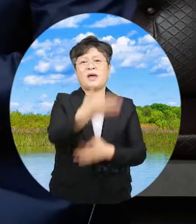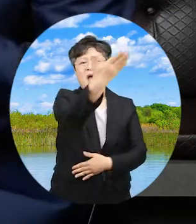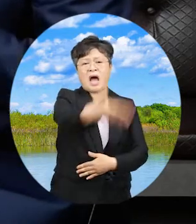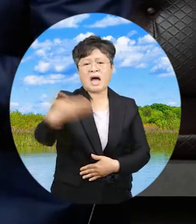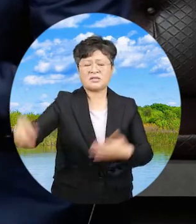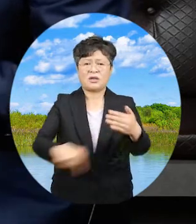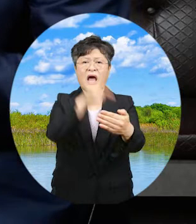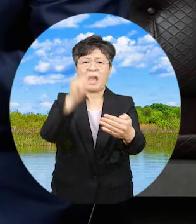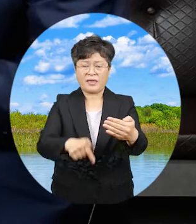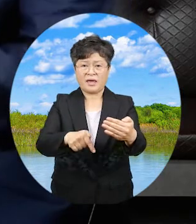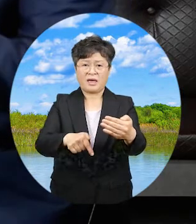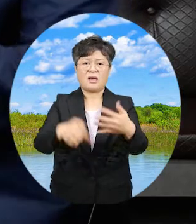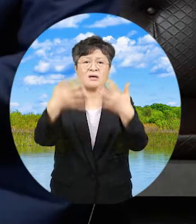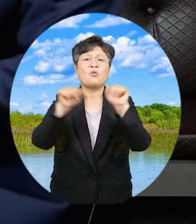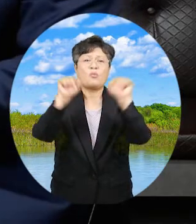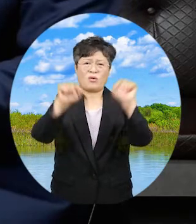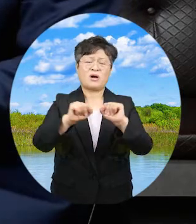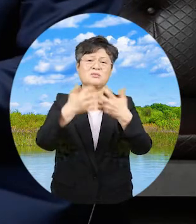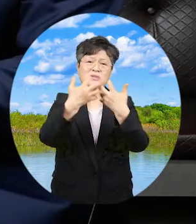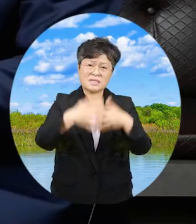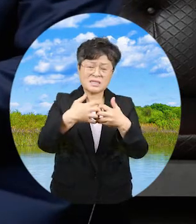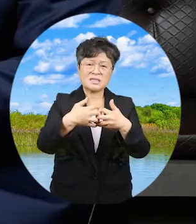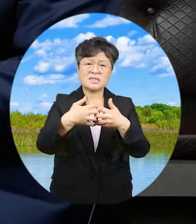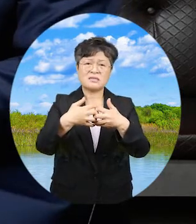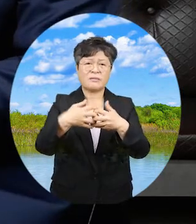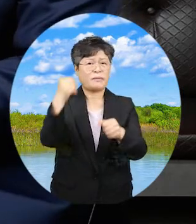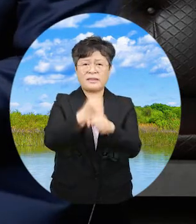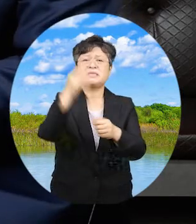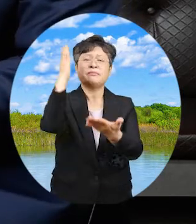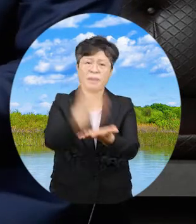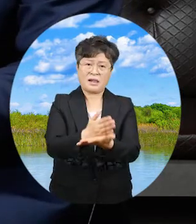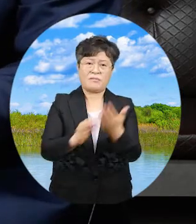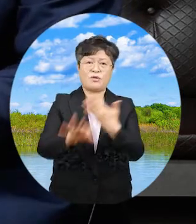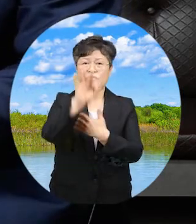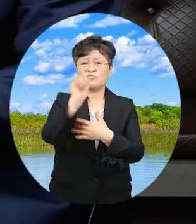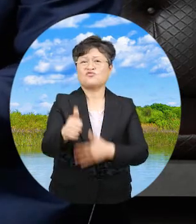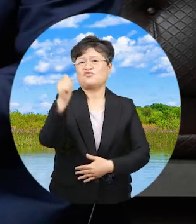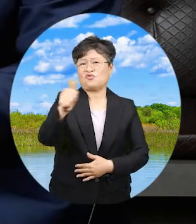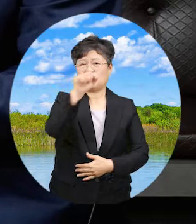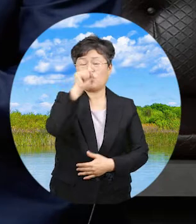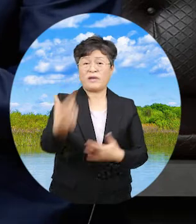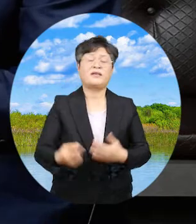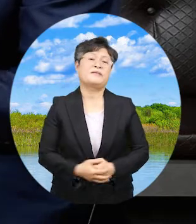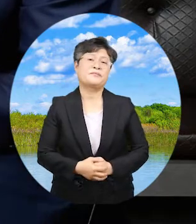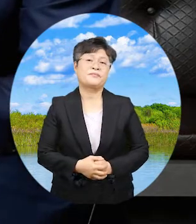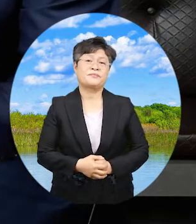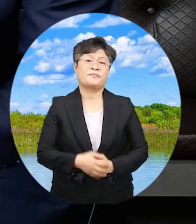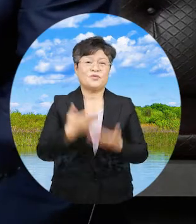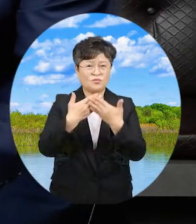지금은 어쨌든 거기를 지키기 위한 노력도 계속 네. 이루어졌다고 생각이 드는데 요런 활동에 대해서 좀 얘기해 예.